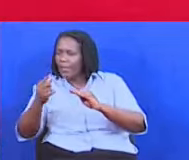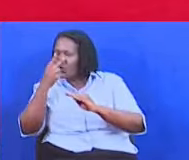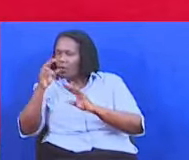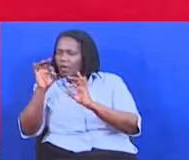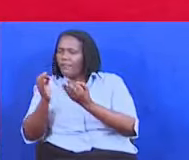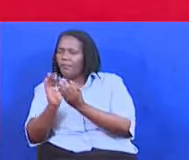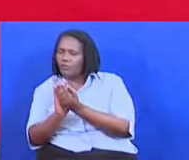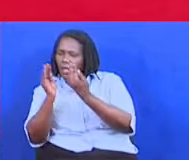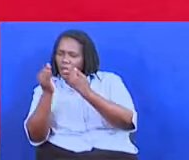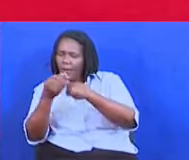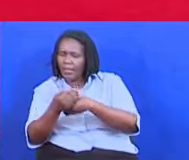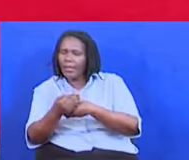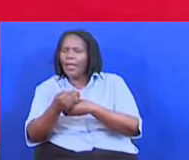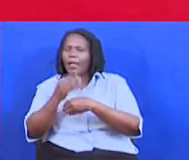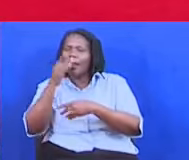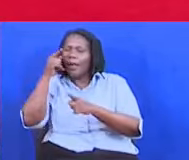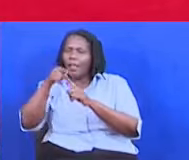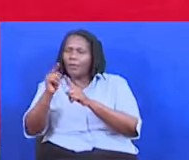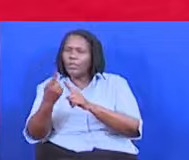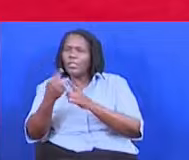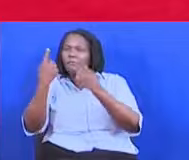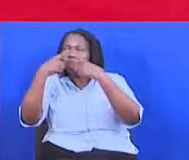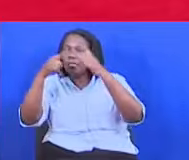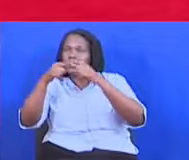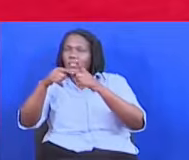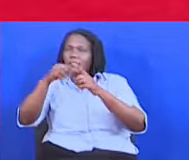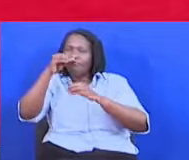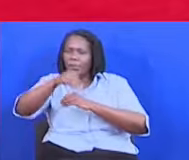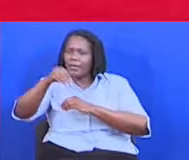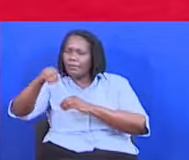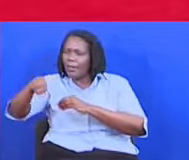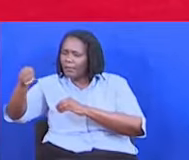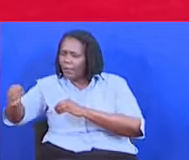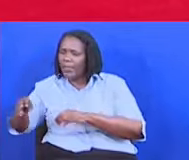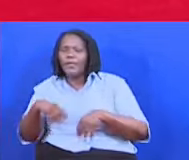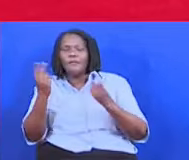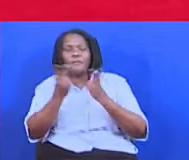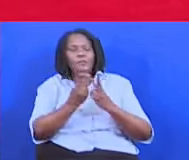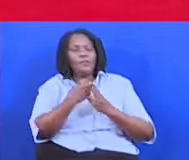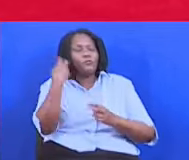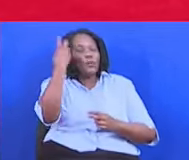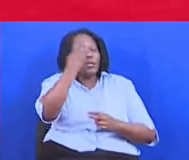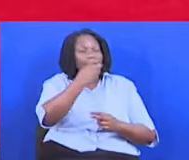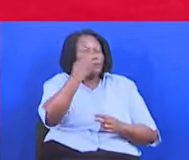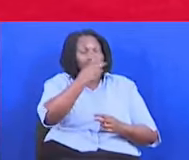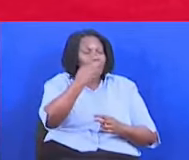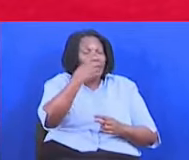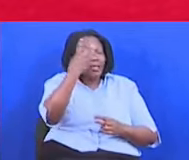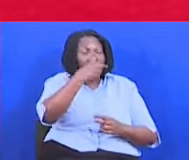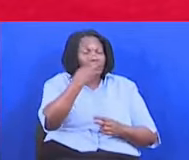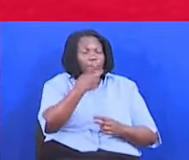maeneo hayo, hata kupanda miti ili kuweza kuhakikisha kwamba maeneo hayo. Lakini hata hivyo tutaenda kutafuta fedha kwa ajili ya ujenzi wa kuta za bahari katika maeneo kama hayo. Asante